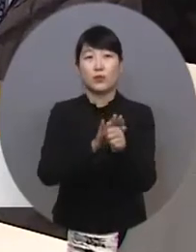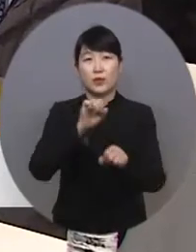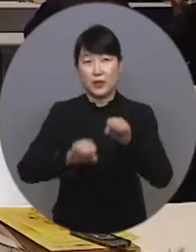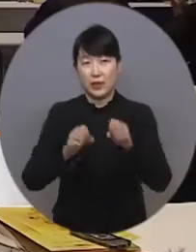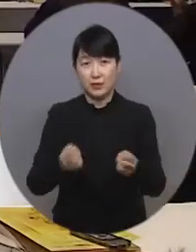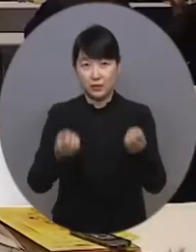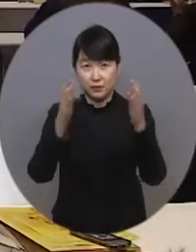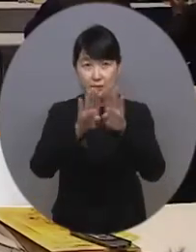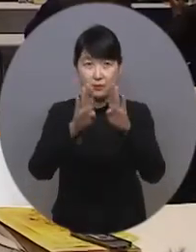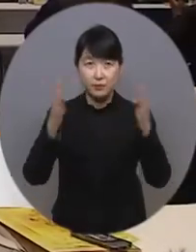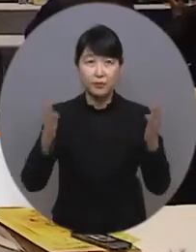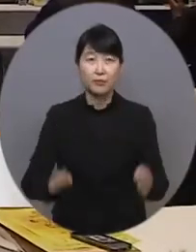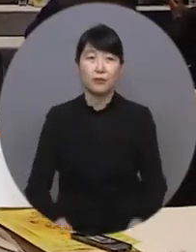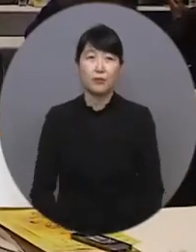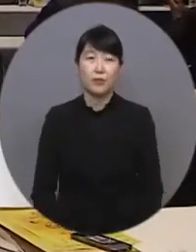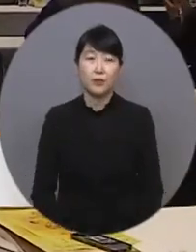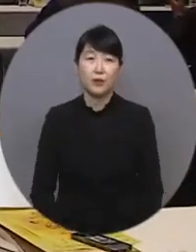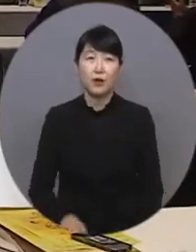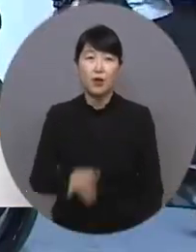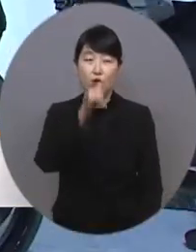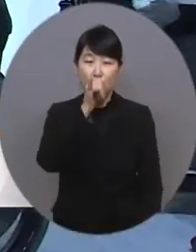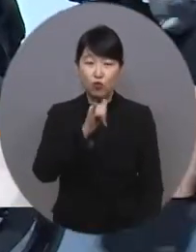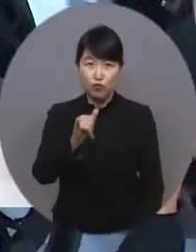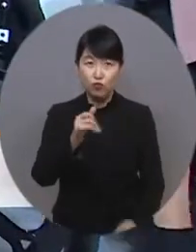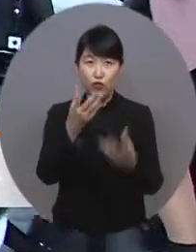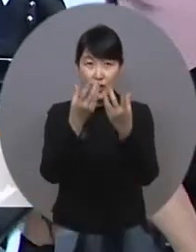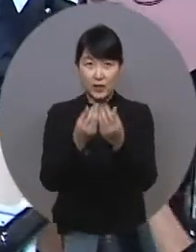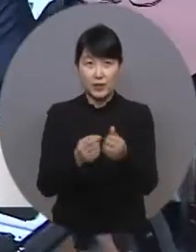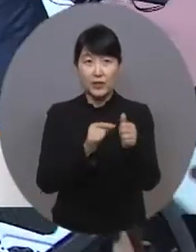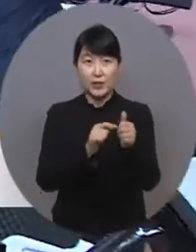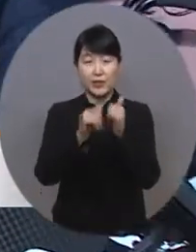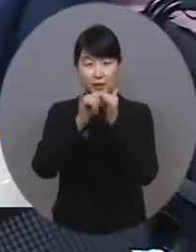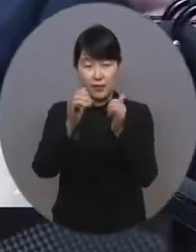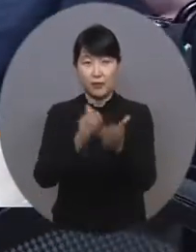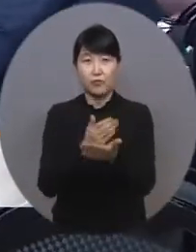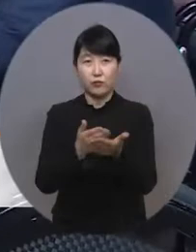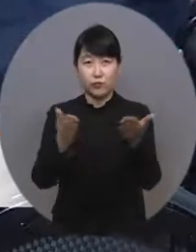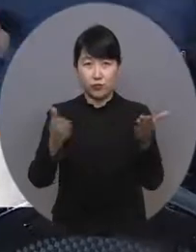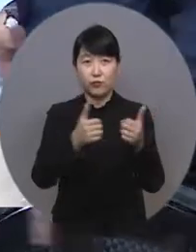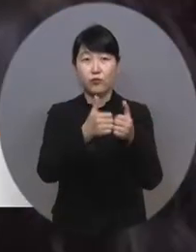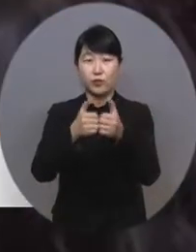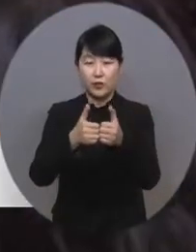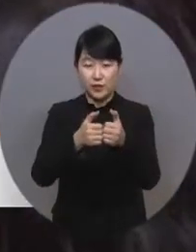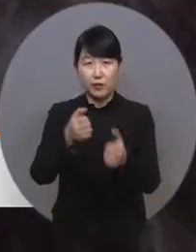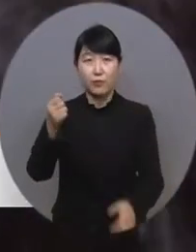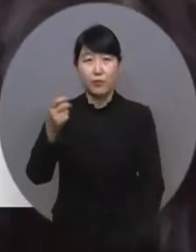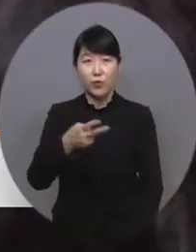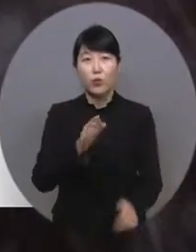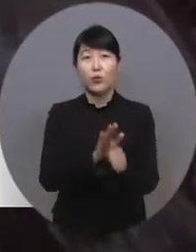개최됐습니다. 이날 행사에서는 우수 사례자 발굴 및 시상과 복지 상담,